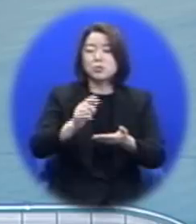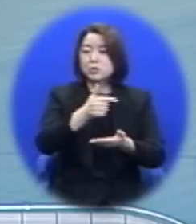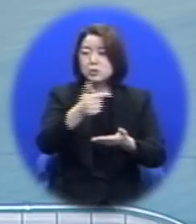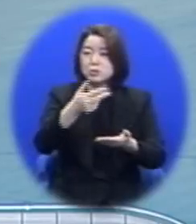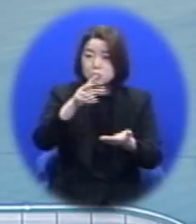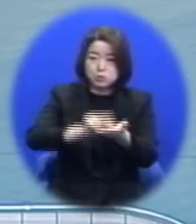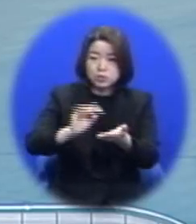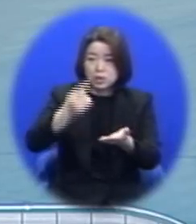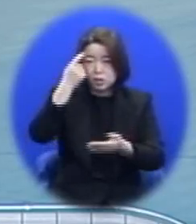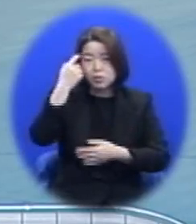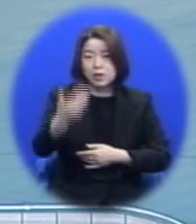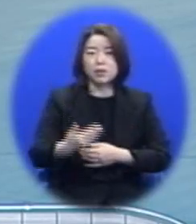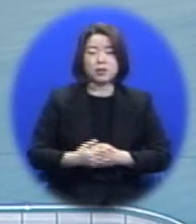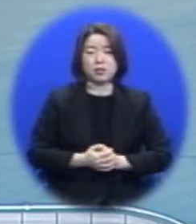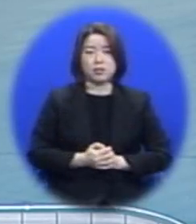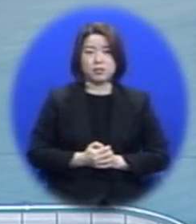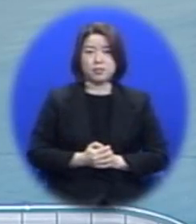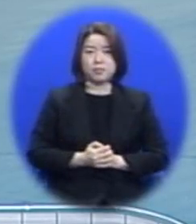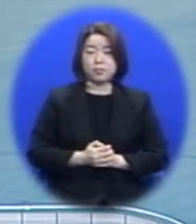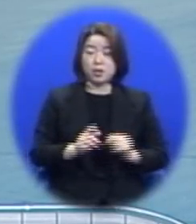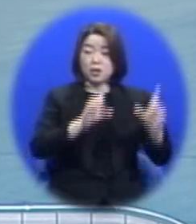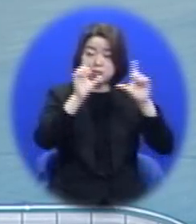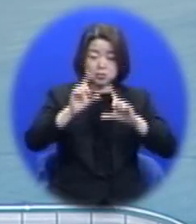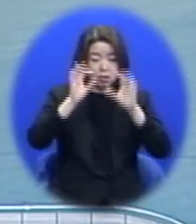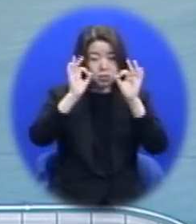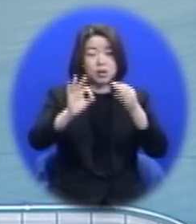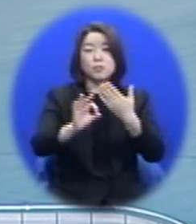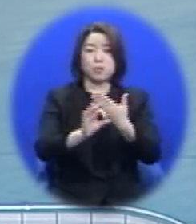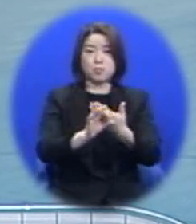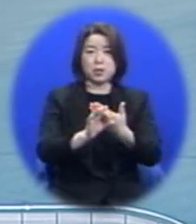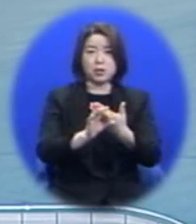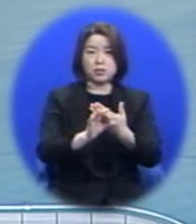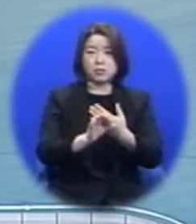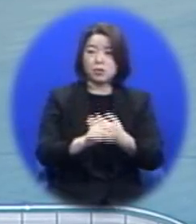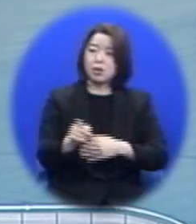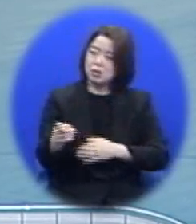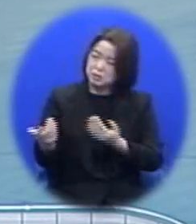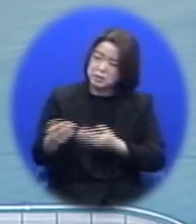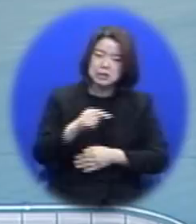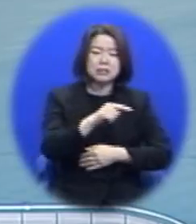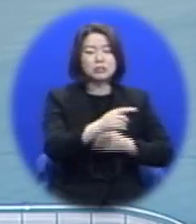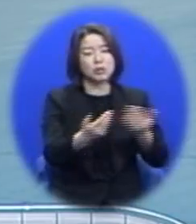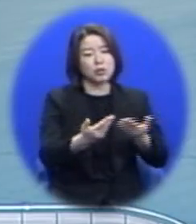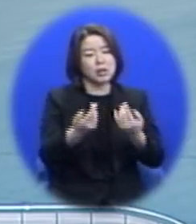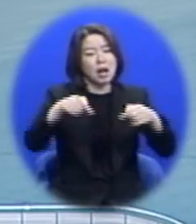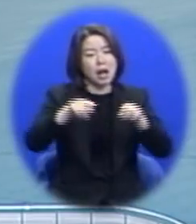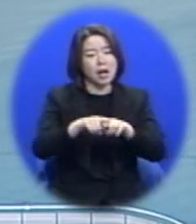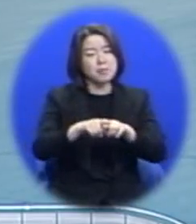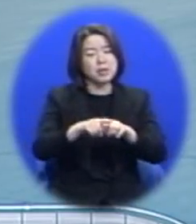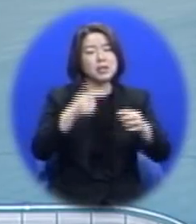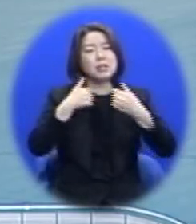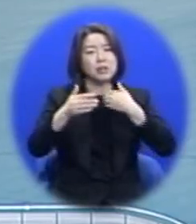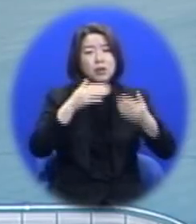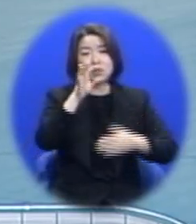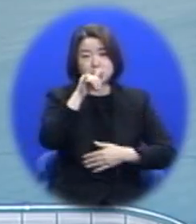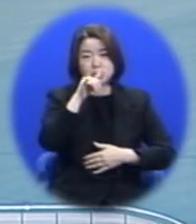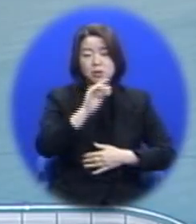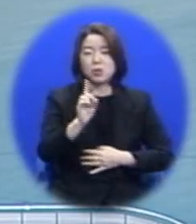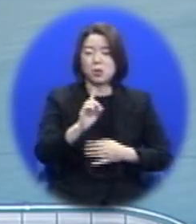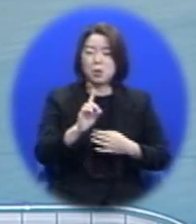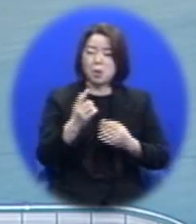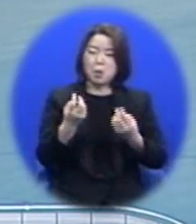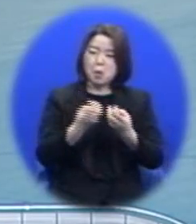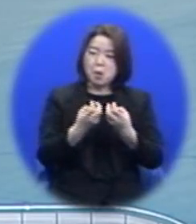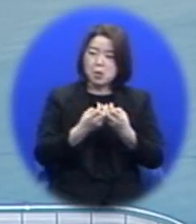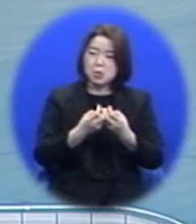돼. 아, 살다가 보면 또 이런저런 일도 같이 겪는 거지. 어떻게 사람이